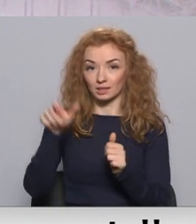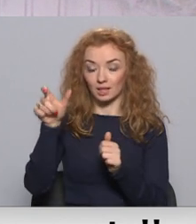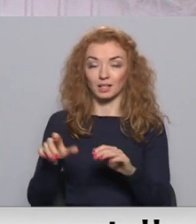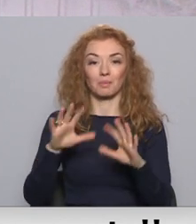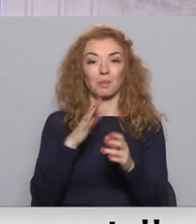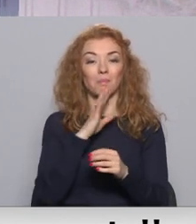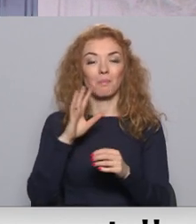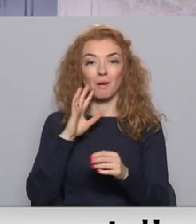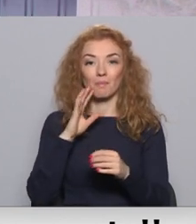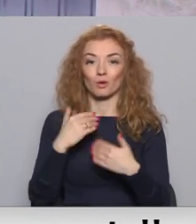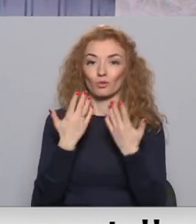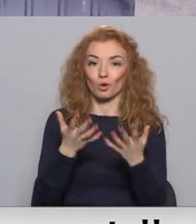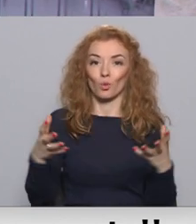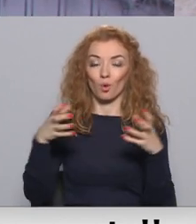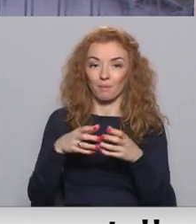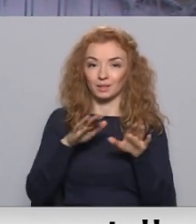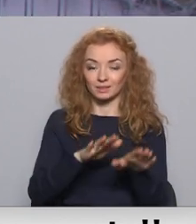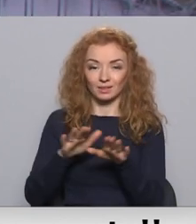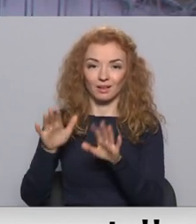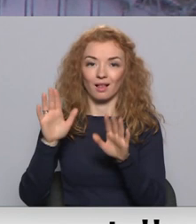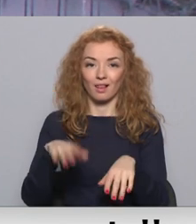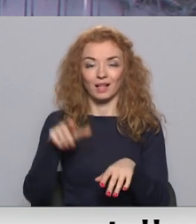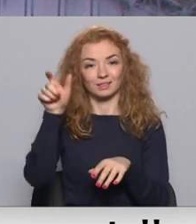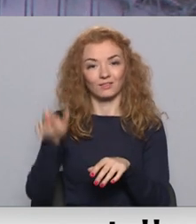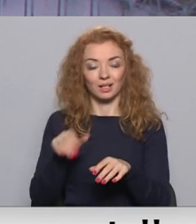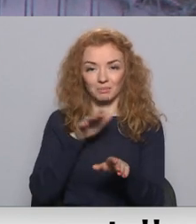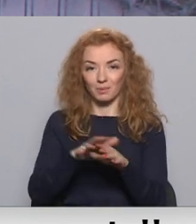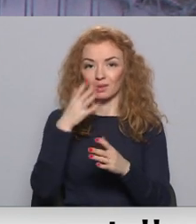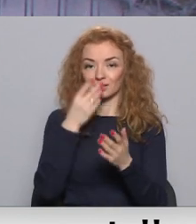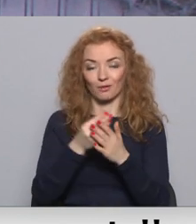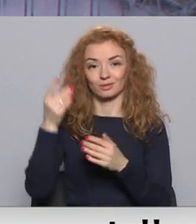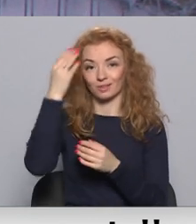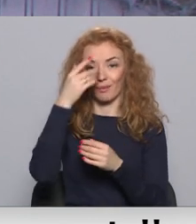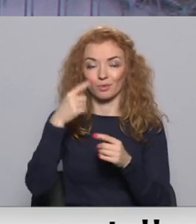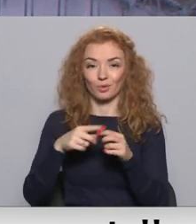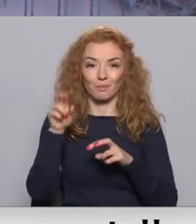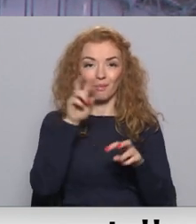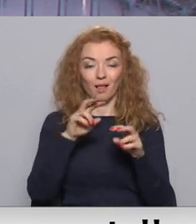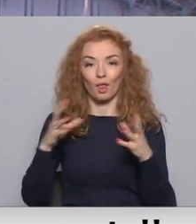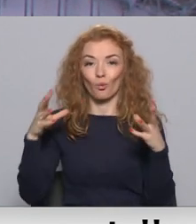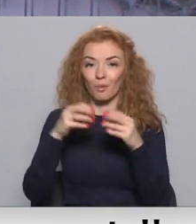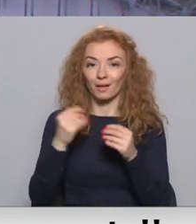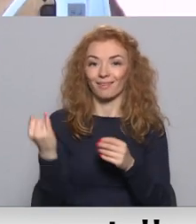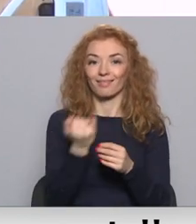lai iedvesmotu cilvēkus īstenot savus sapņus un meklēt kopīgas intereses ar saviem bērniem.